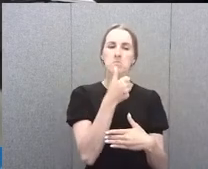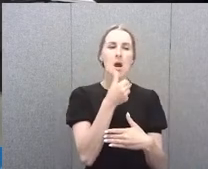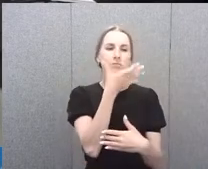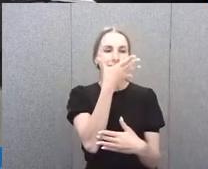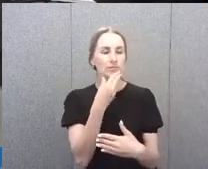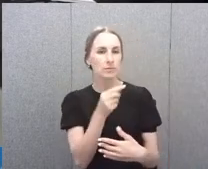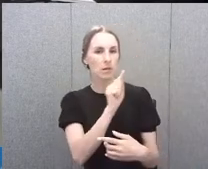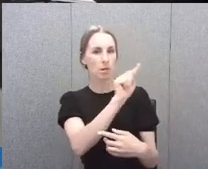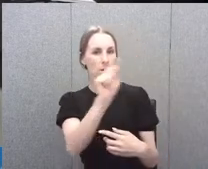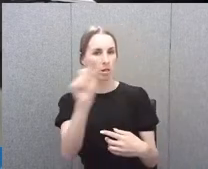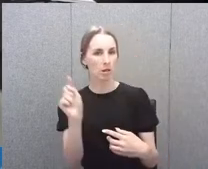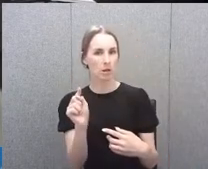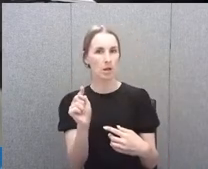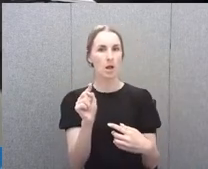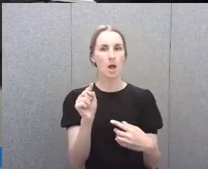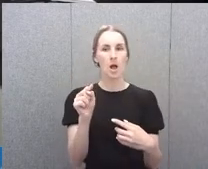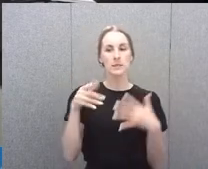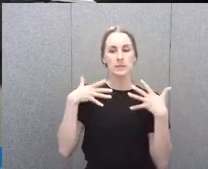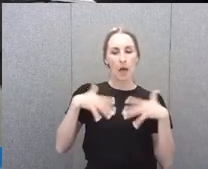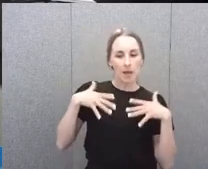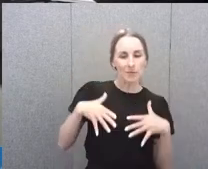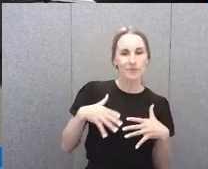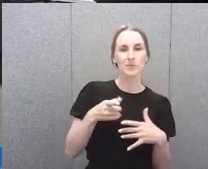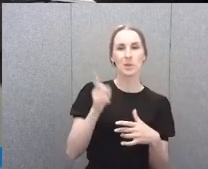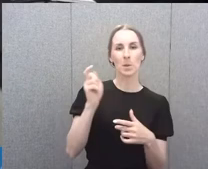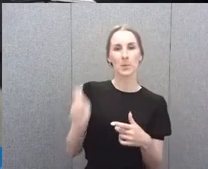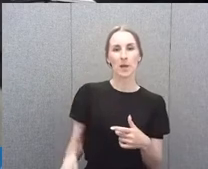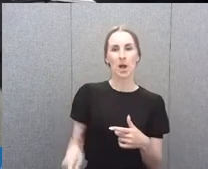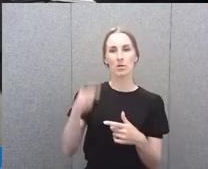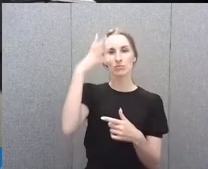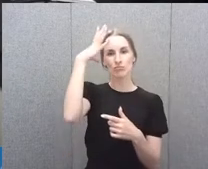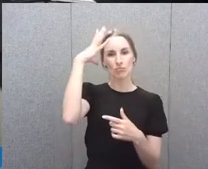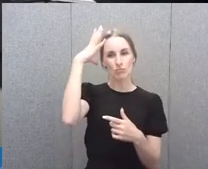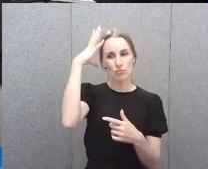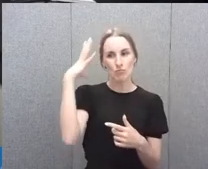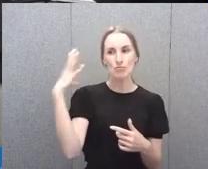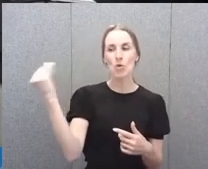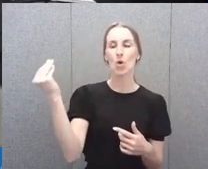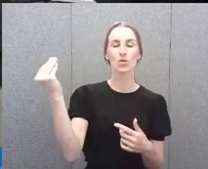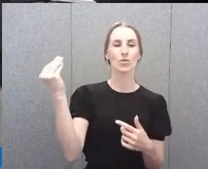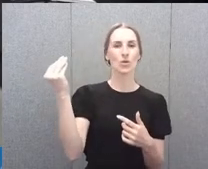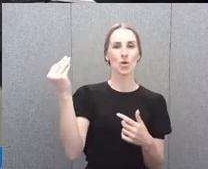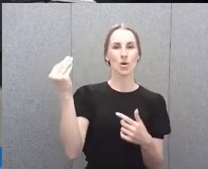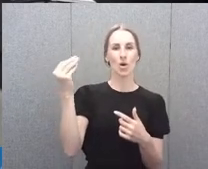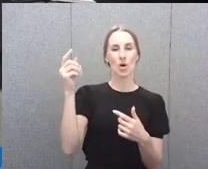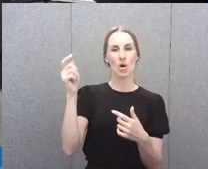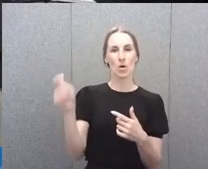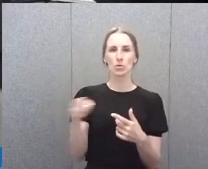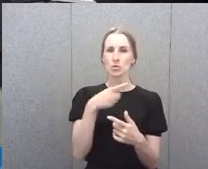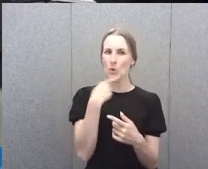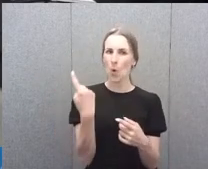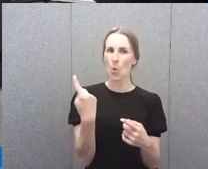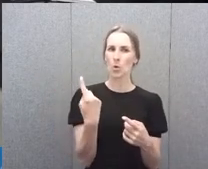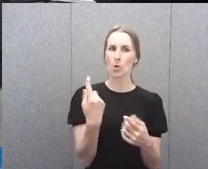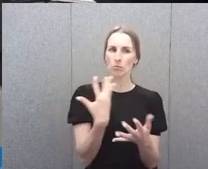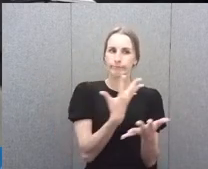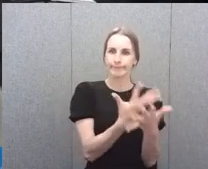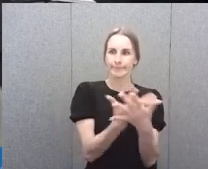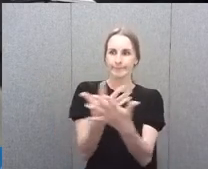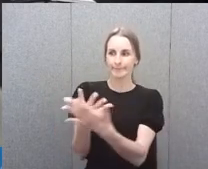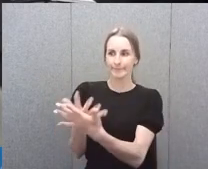очень много хороших, прекрасных примеров и вот в Молдове, и в Грузии, Саакашвили,